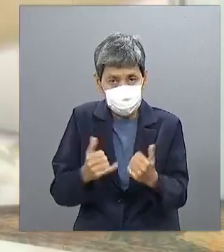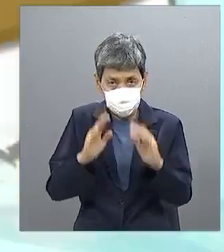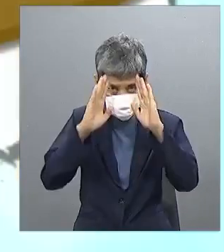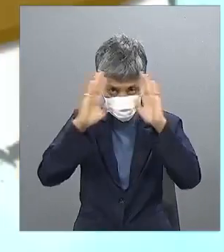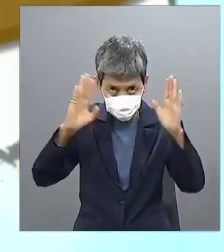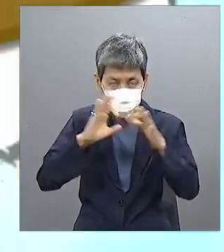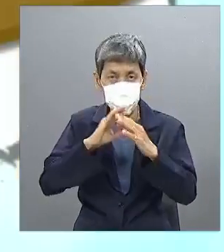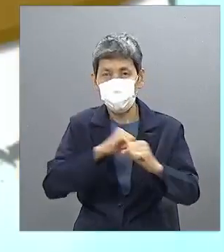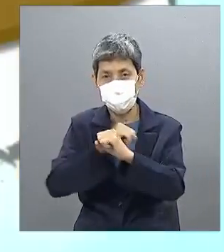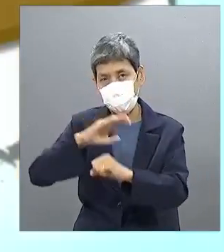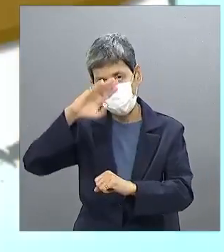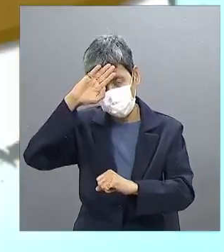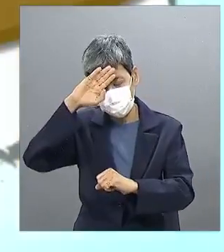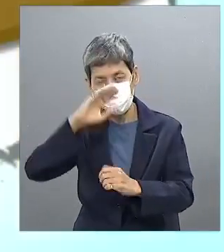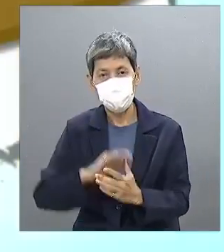อ่ะ